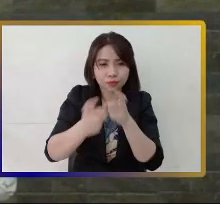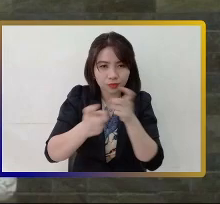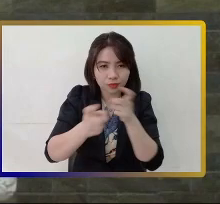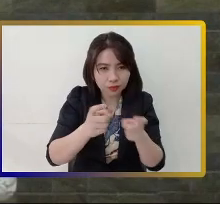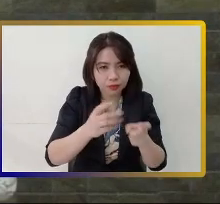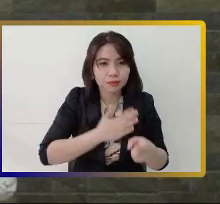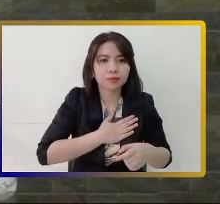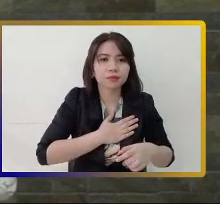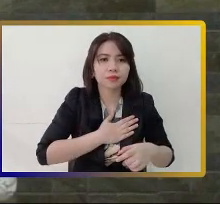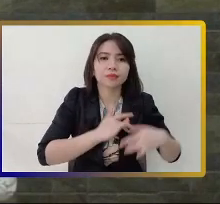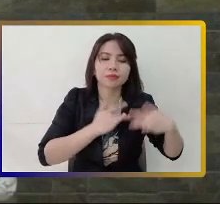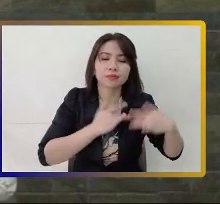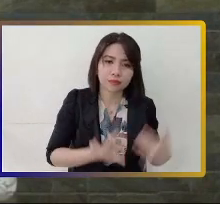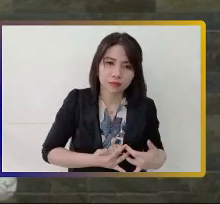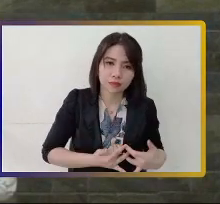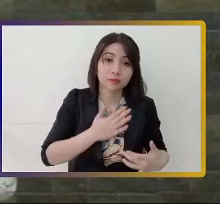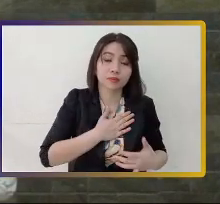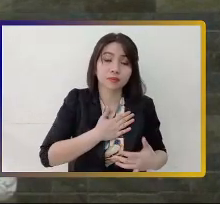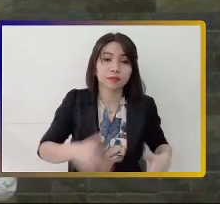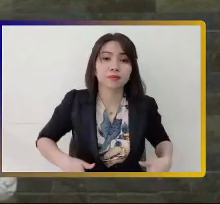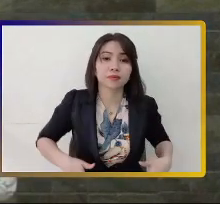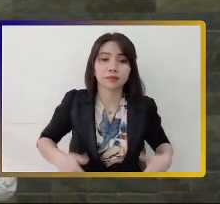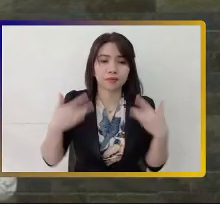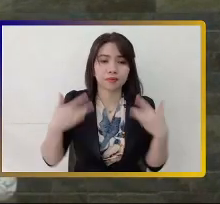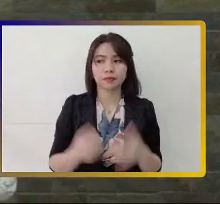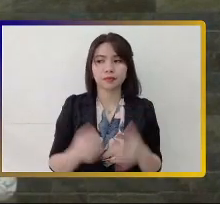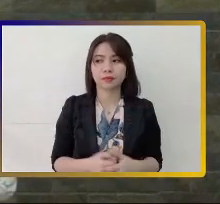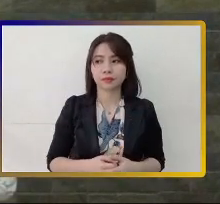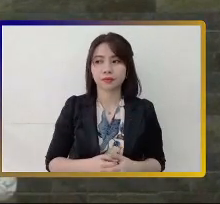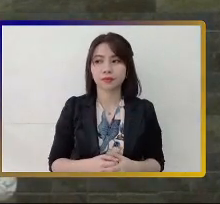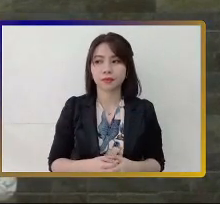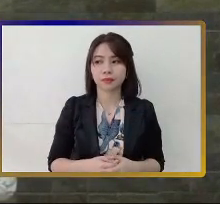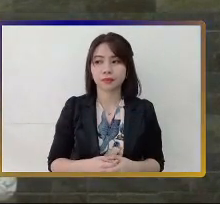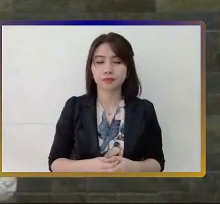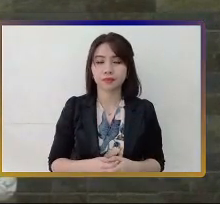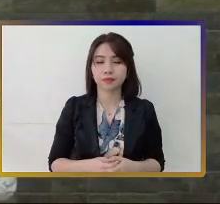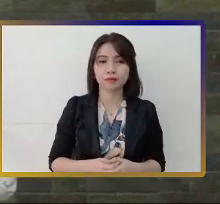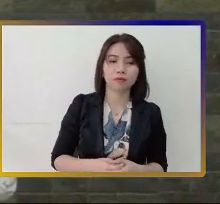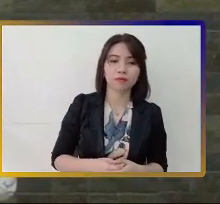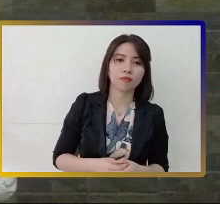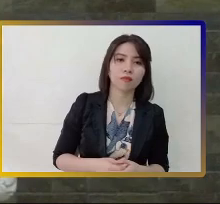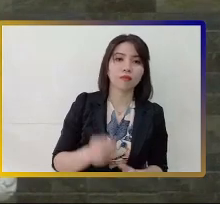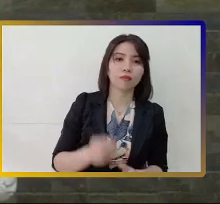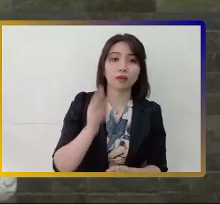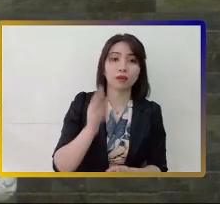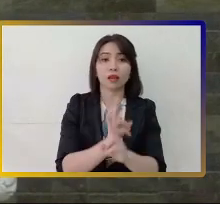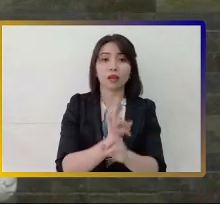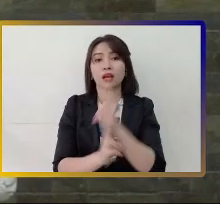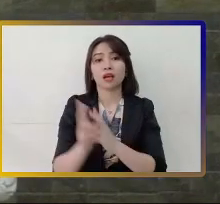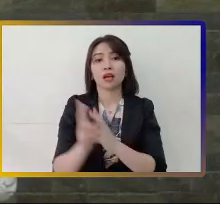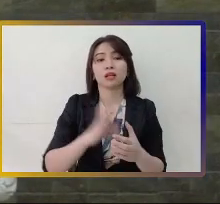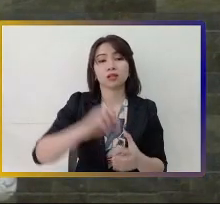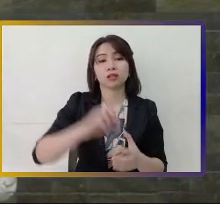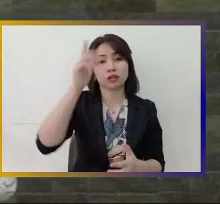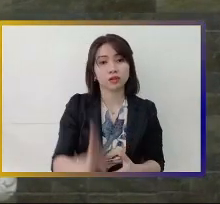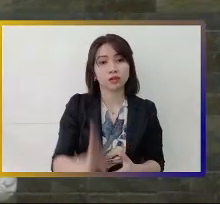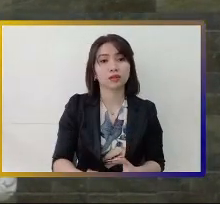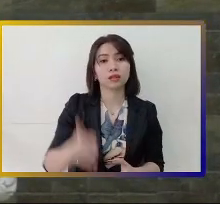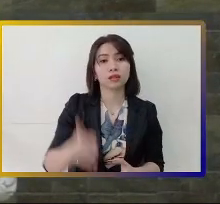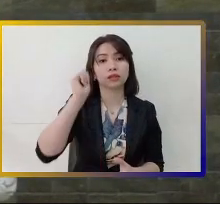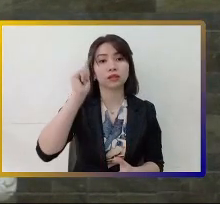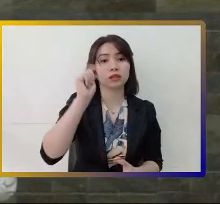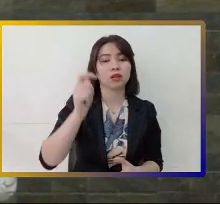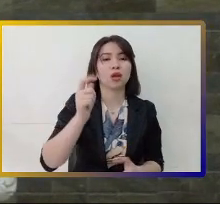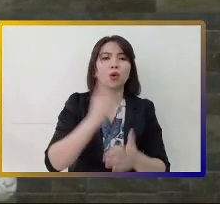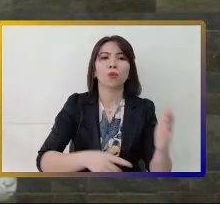Para pag lumabas ako rito, alam niyo, yung kamay ng Diyos na yung nagpapahayag kung anumang exactly kailangan